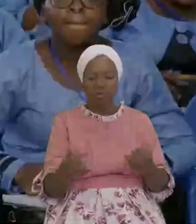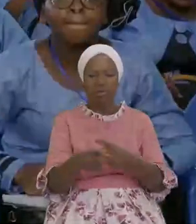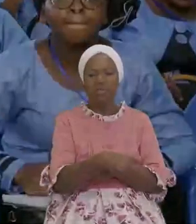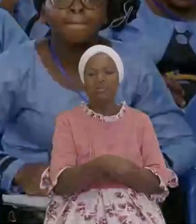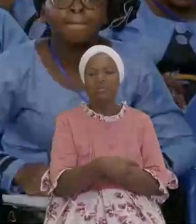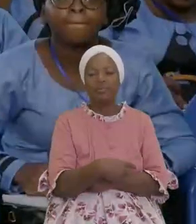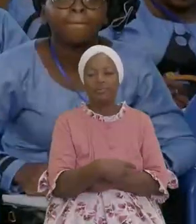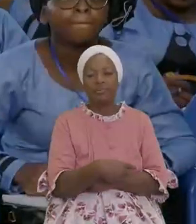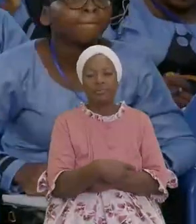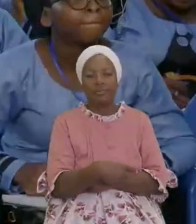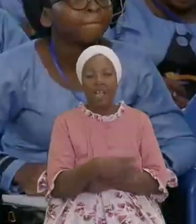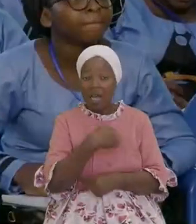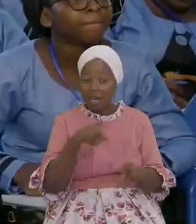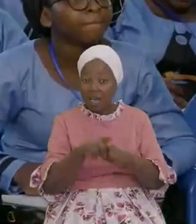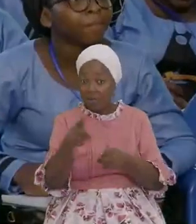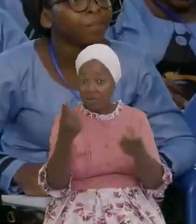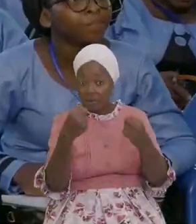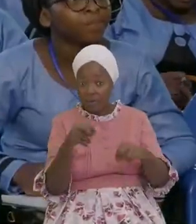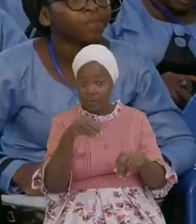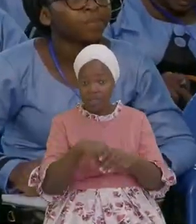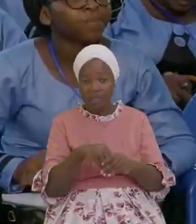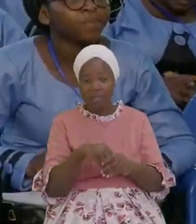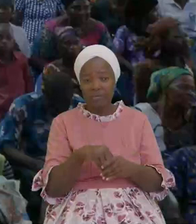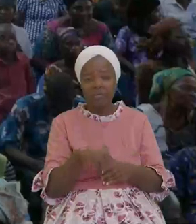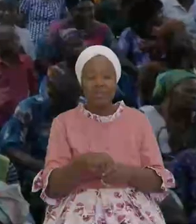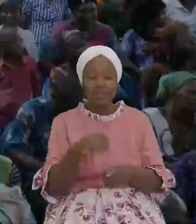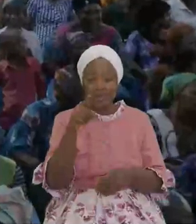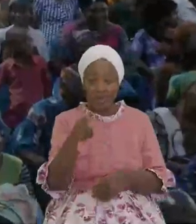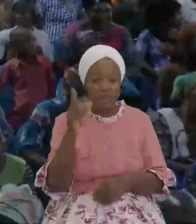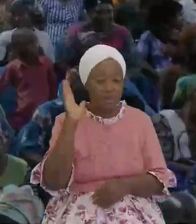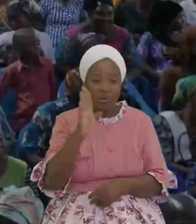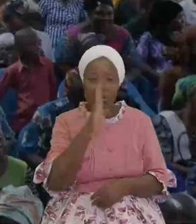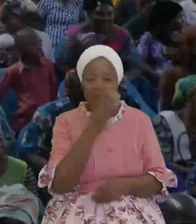Le salut te parvient aujourd'hui.